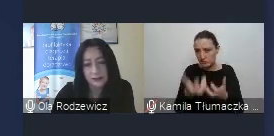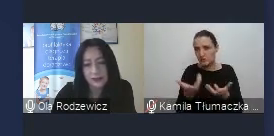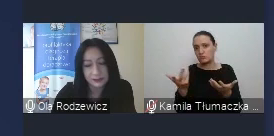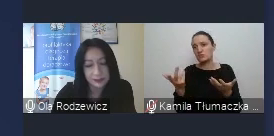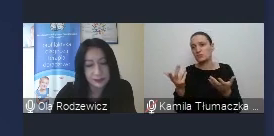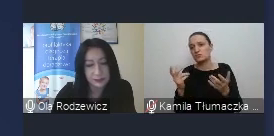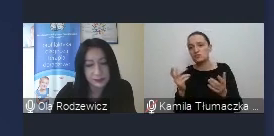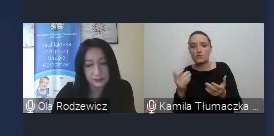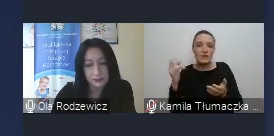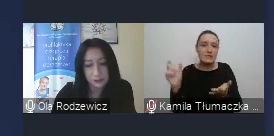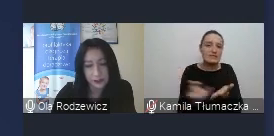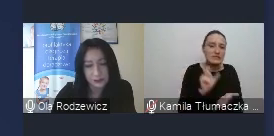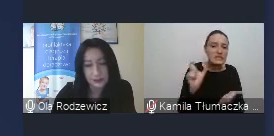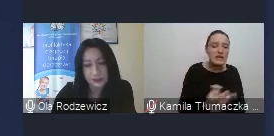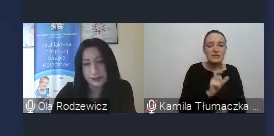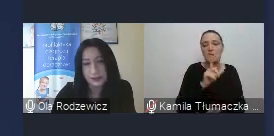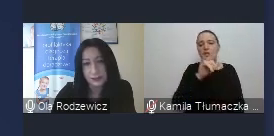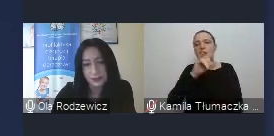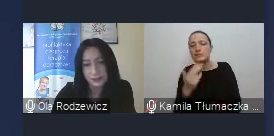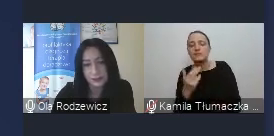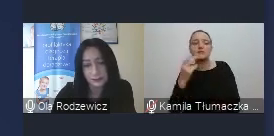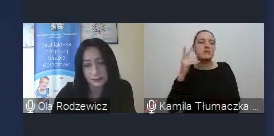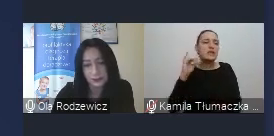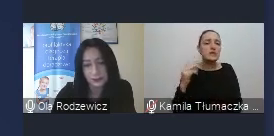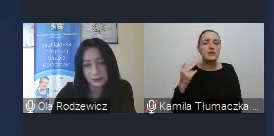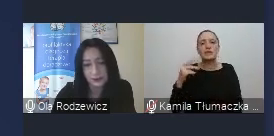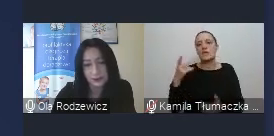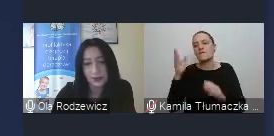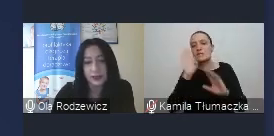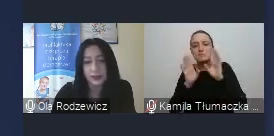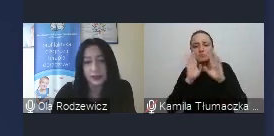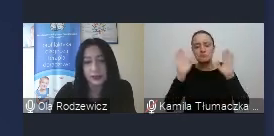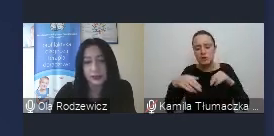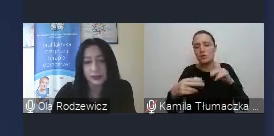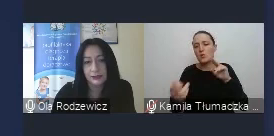czy na Instagramie, LinkedInie, czy Facebooku Państwo mnie znajdziecie, możecie się ze mną skontaktować.